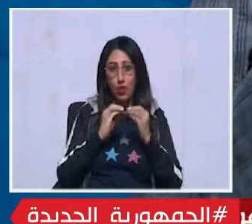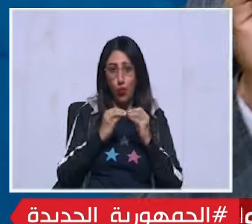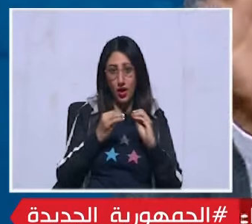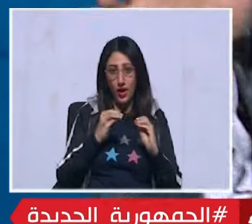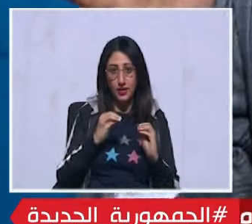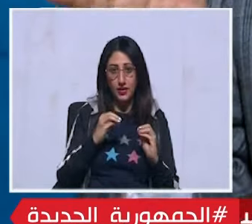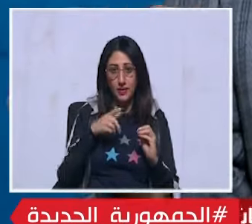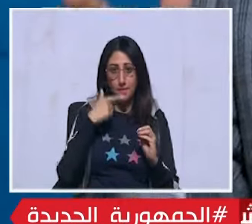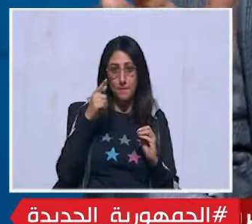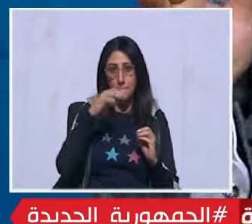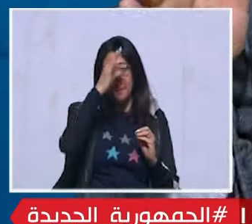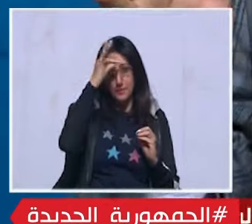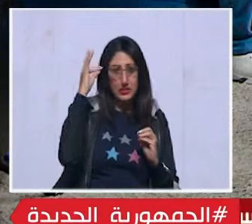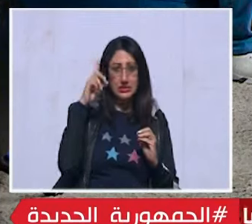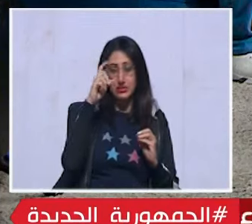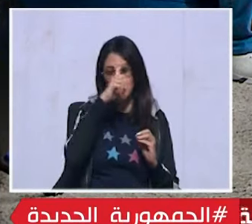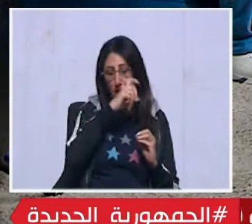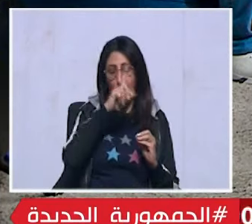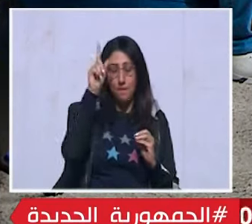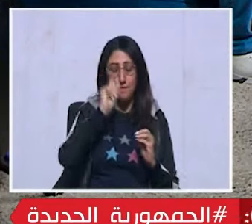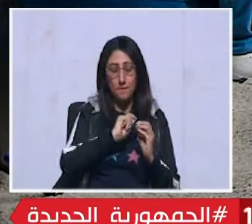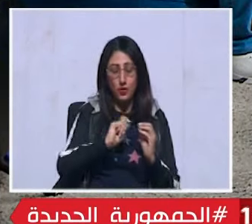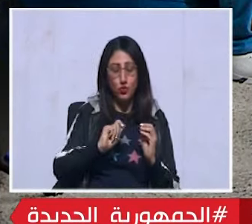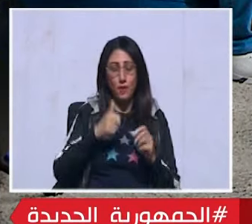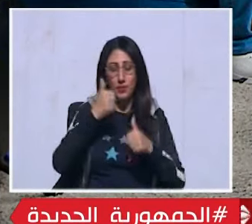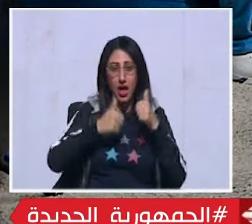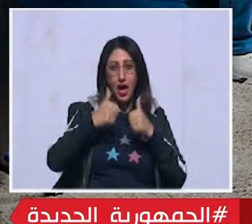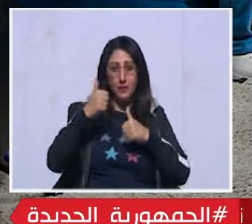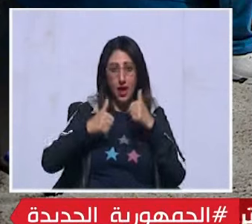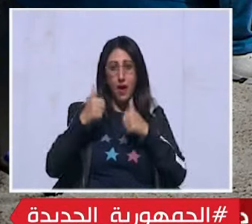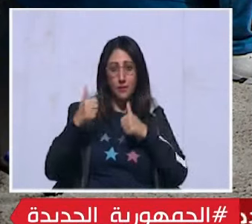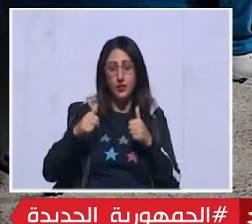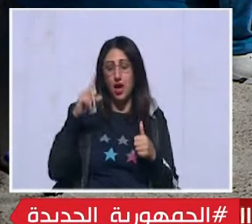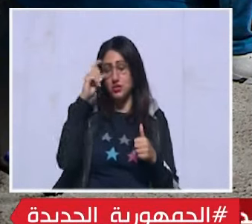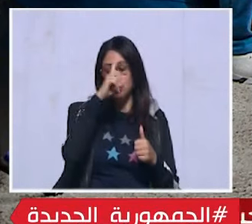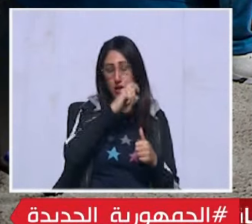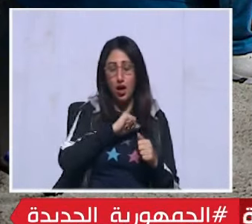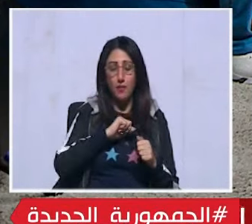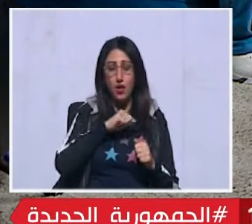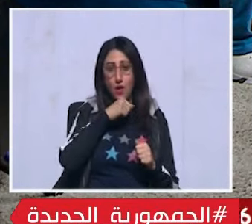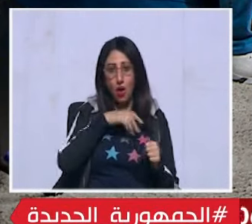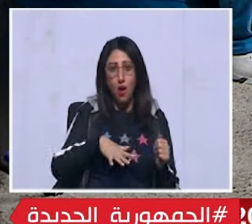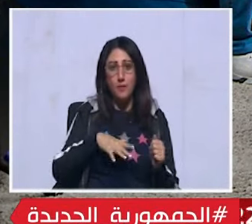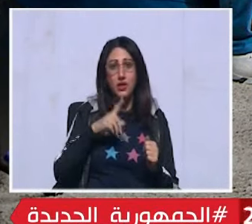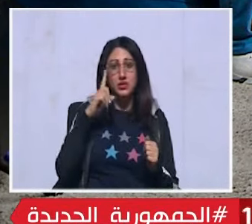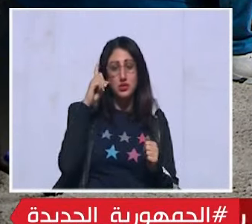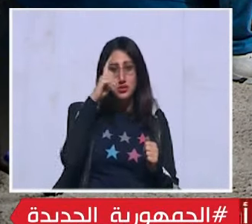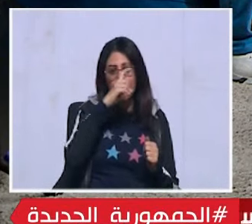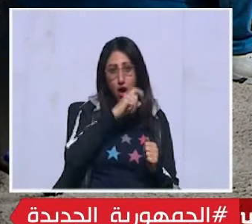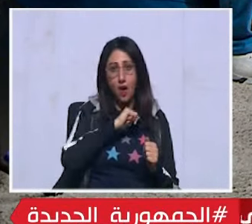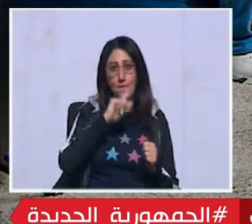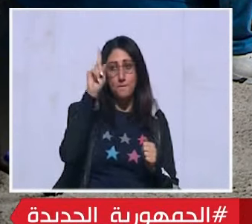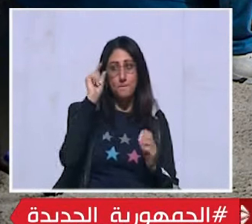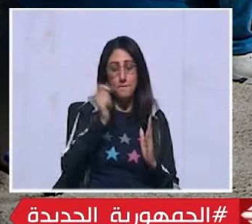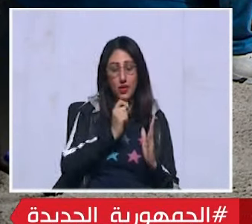الاقدار المؤلمه في الفتره دي كلها فتره طويله جدا سيدنا النبي يعاني من الاقدار